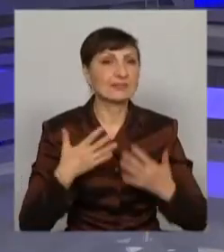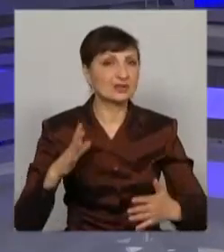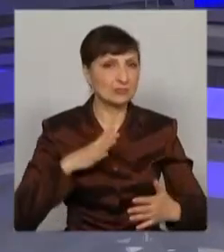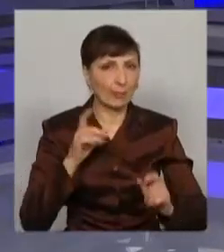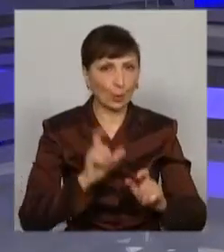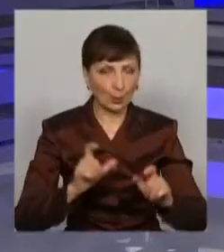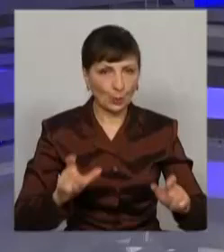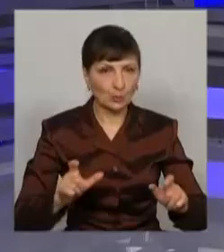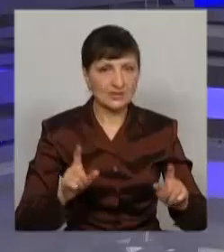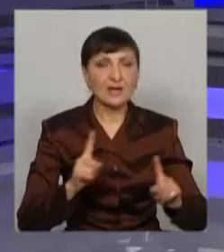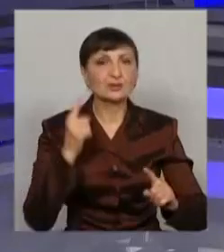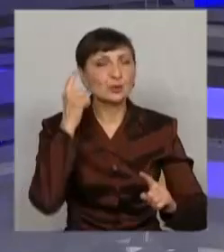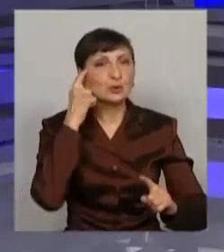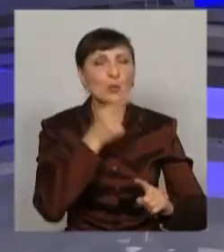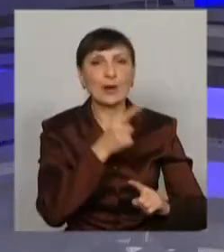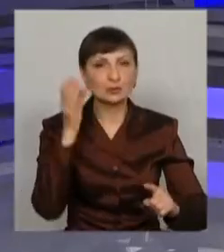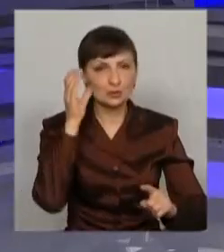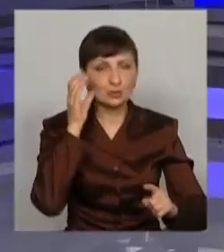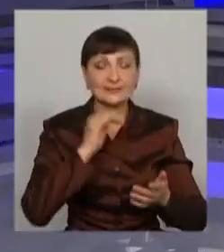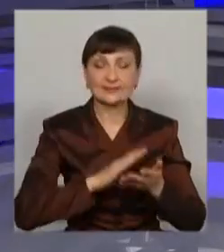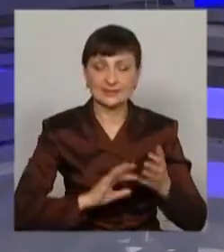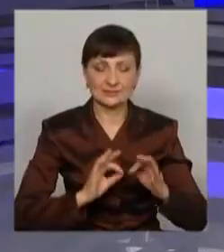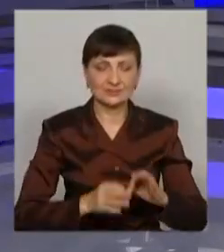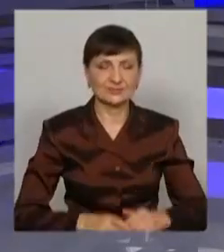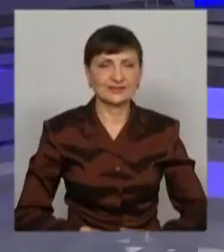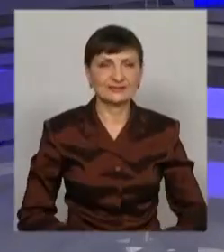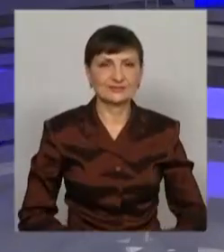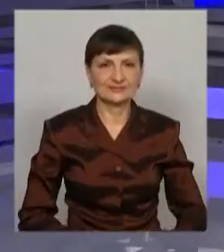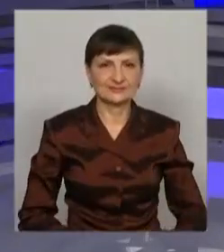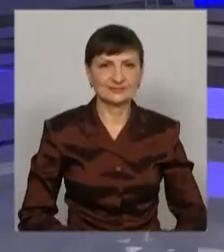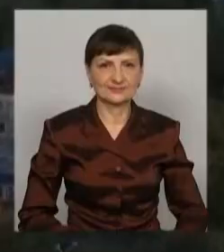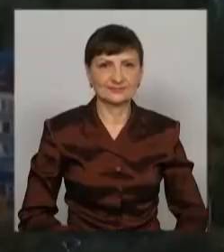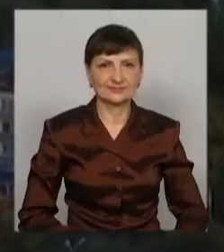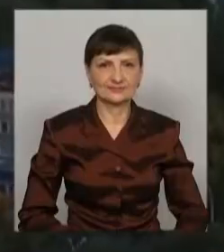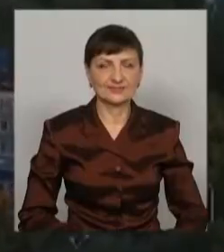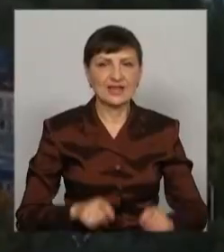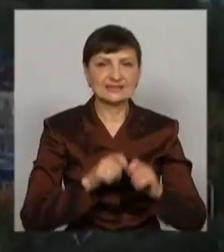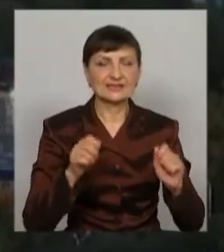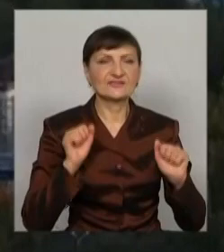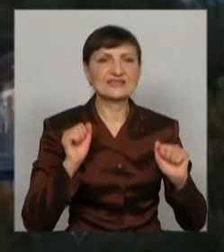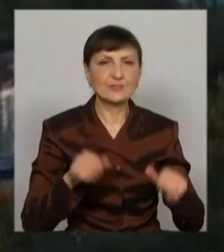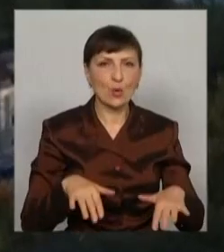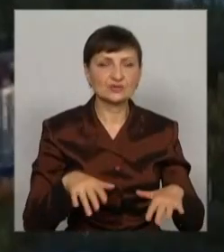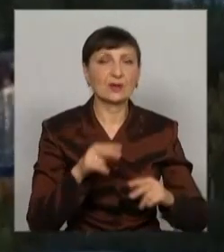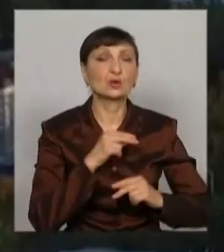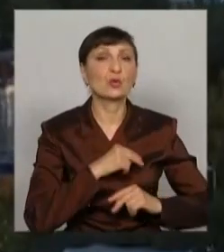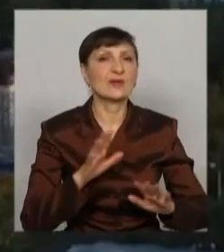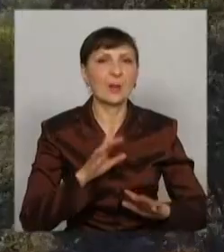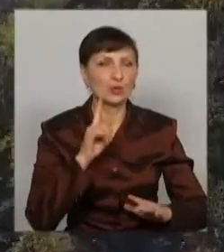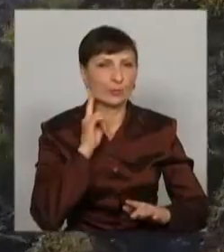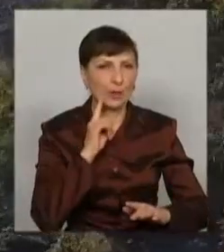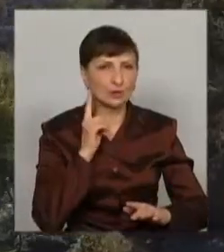горожане и что об этом думают эксперты, расскажет Айдана Нураш. Создать возможности для неработающей